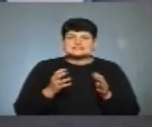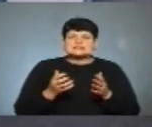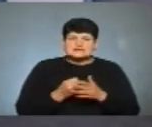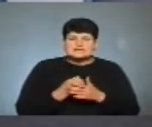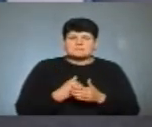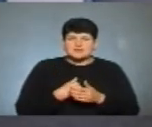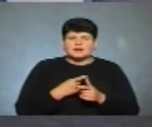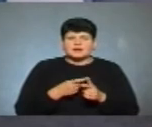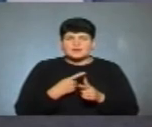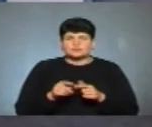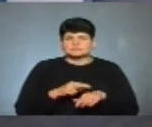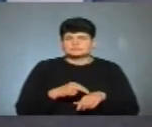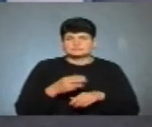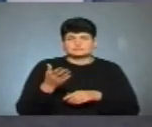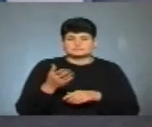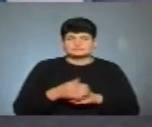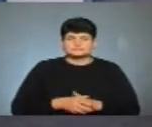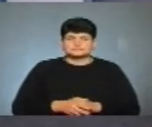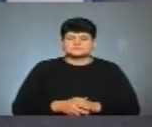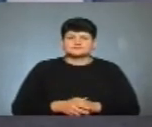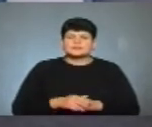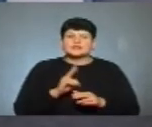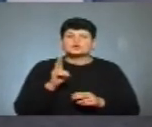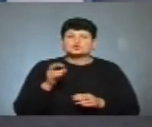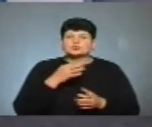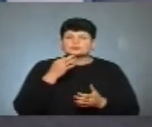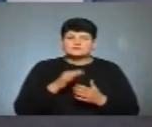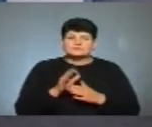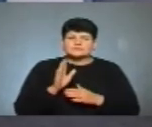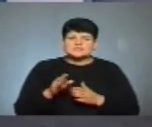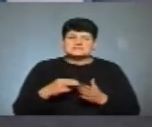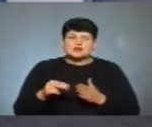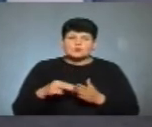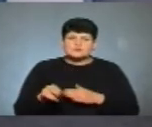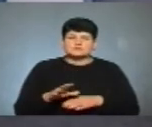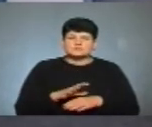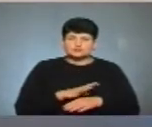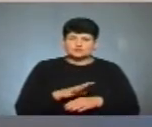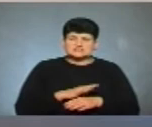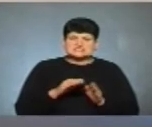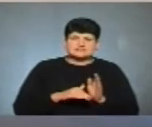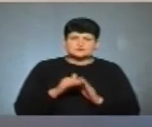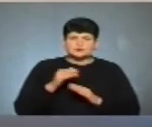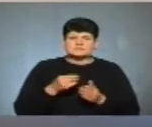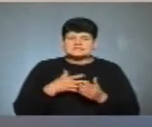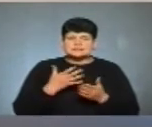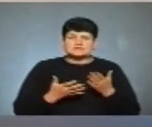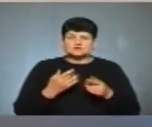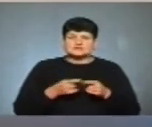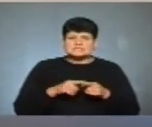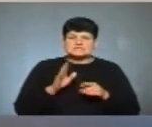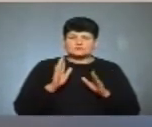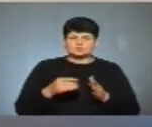ми, або правоохоронні органи. Хто відповідатиме за те, що закупівлі відбулися за завищеними цінами, якщо це